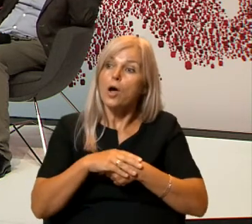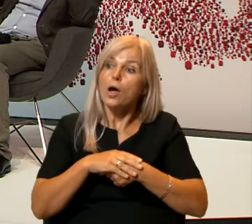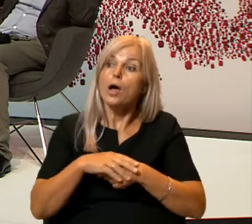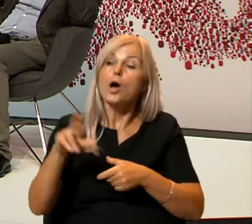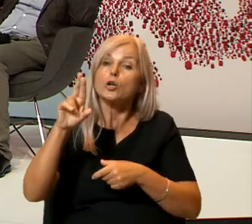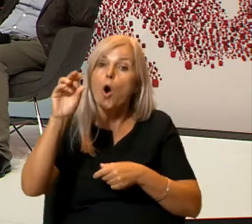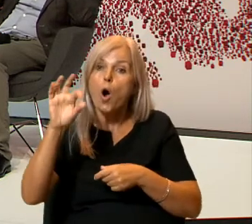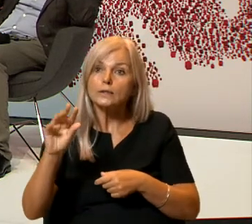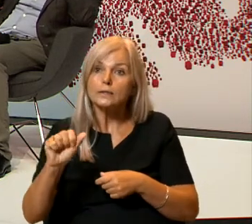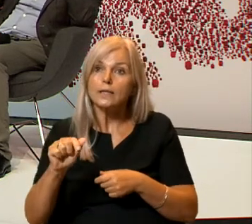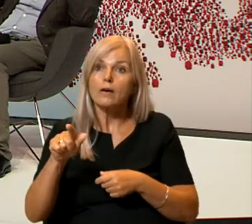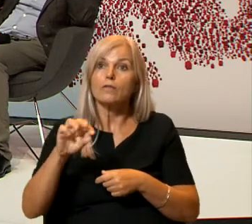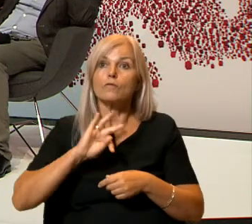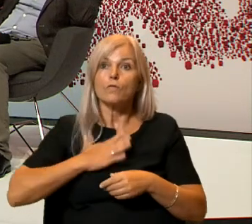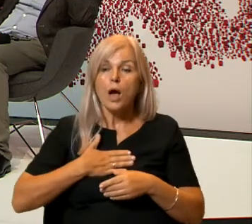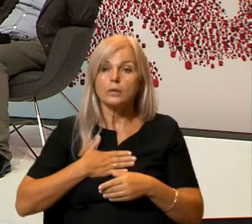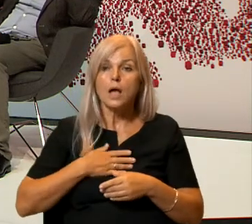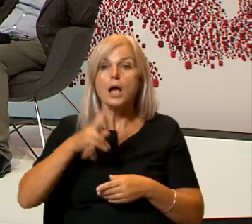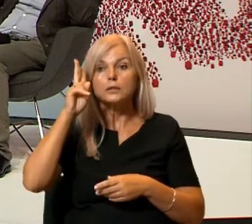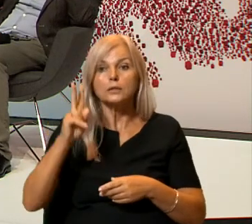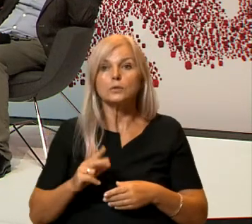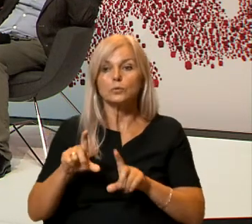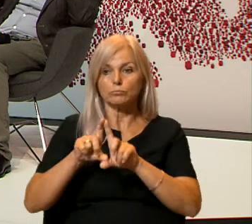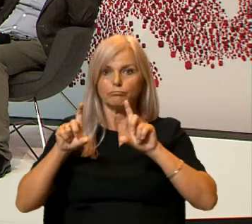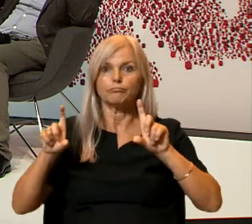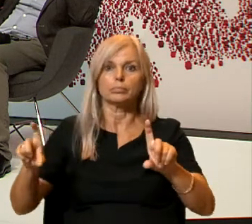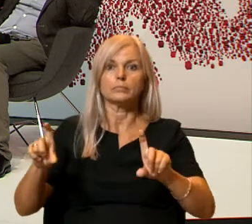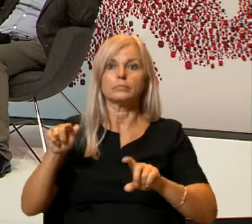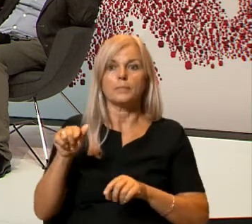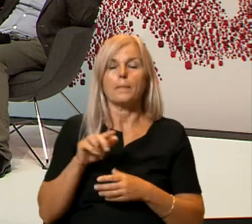Rosa w swoim instytucie